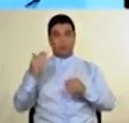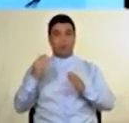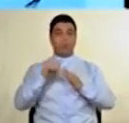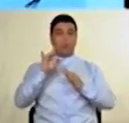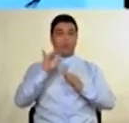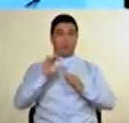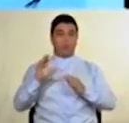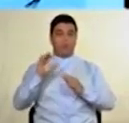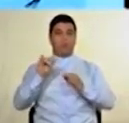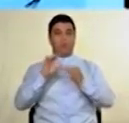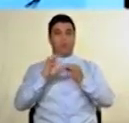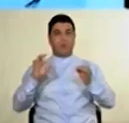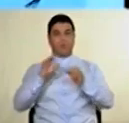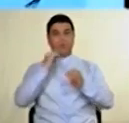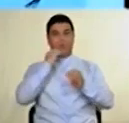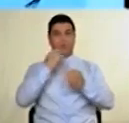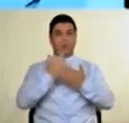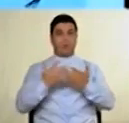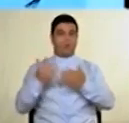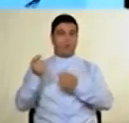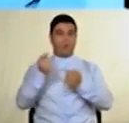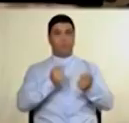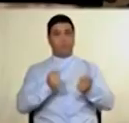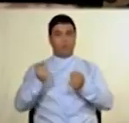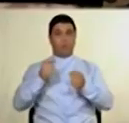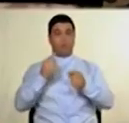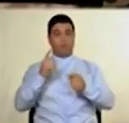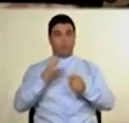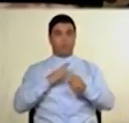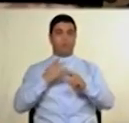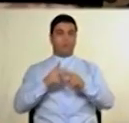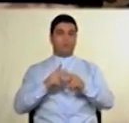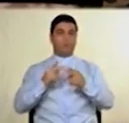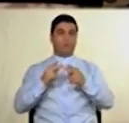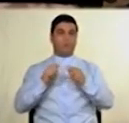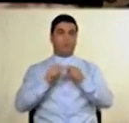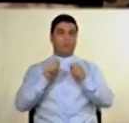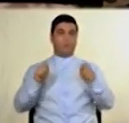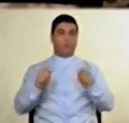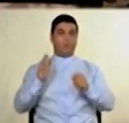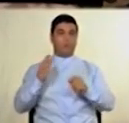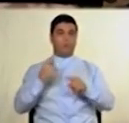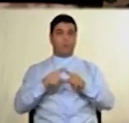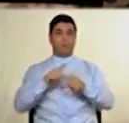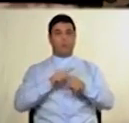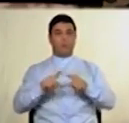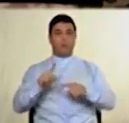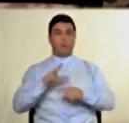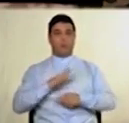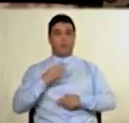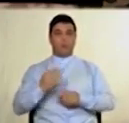ipak matolar olib kelinishi ularda ham ushbu mahsulotning paydo bo'lishini demak tezlashtirgan